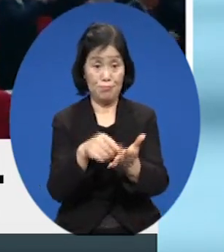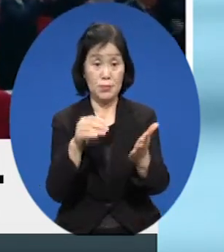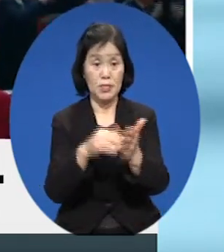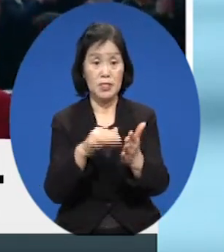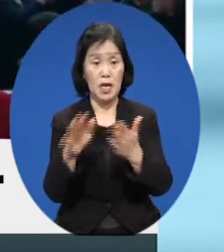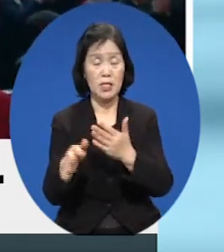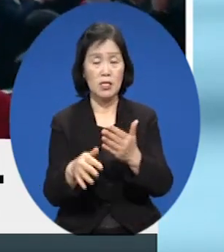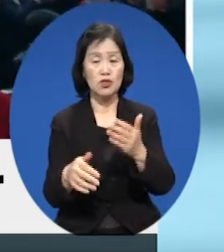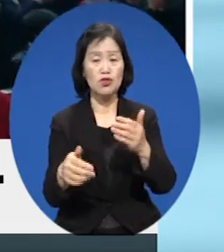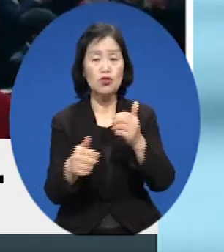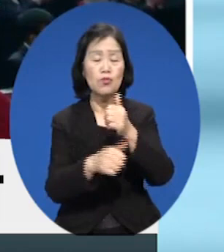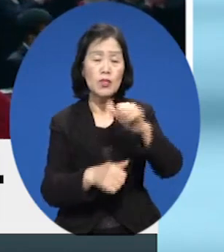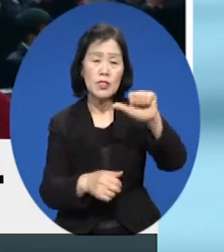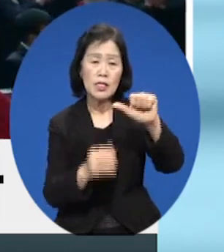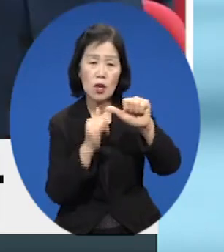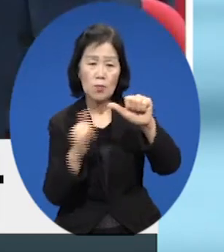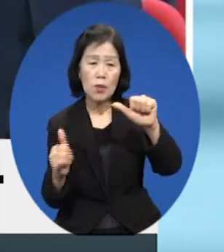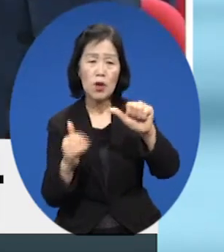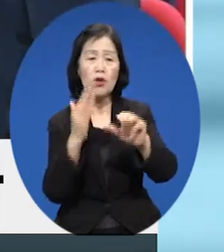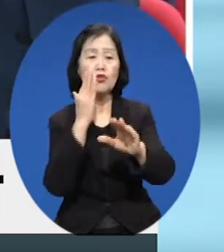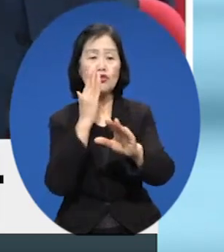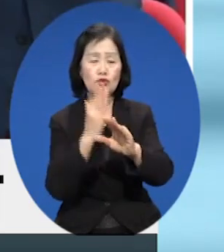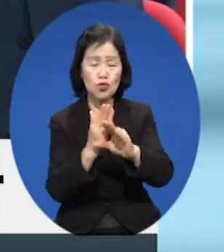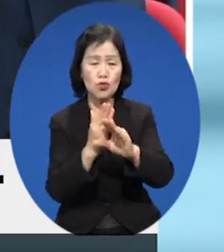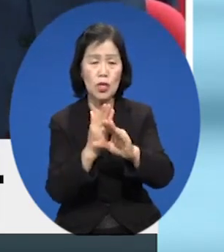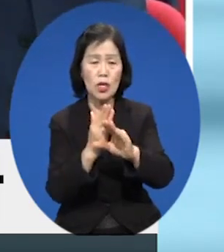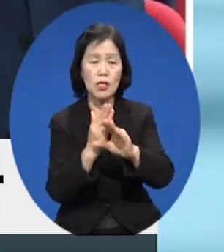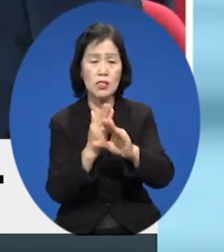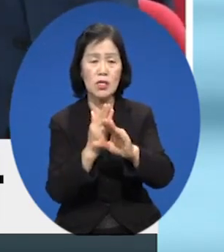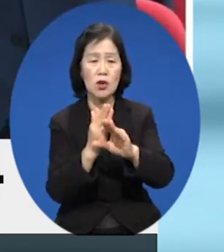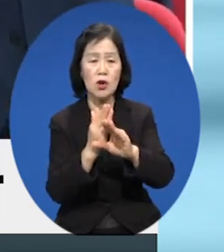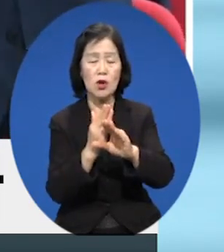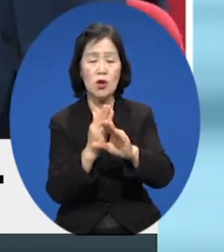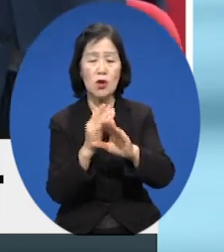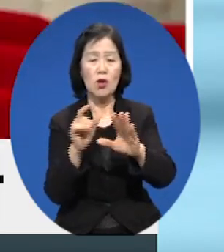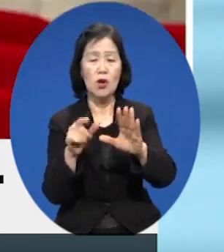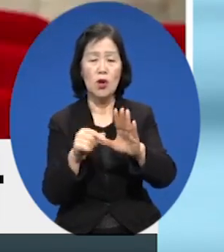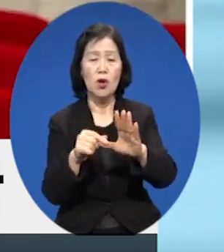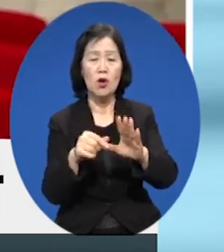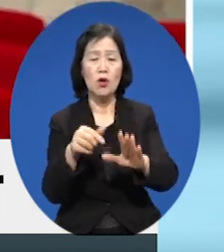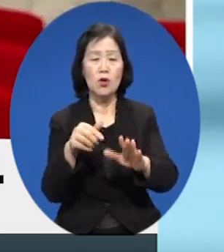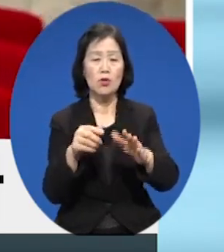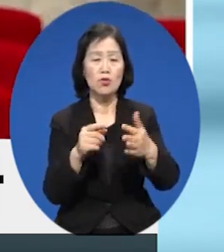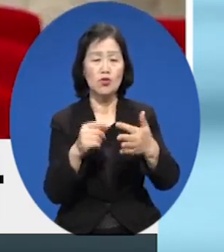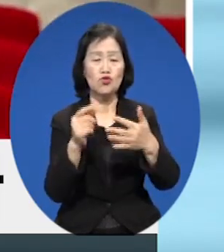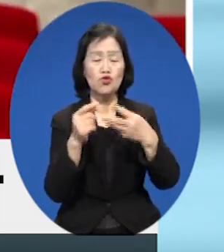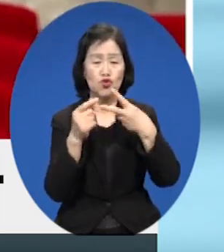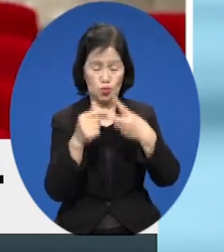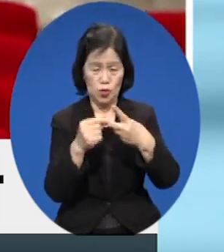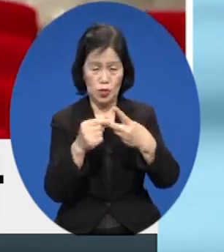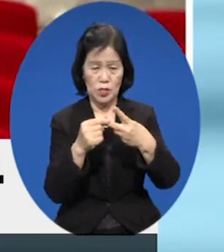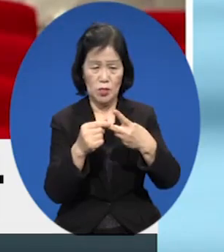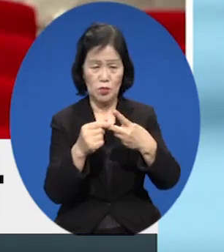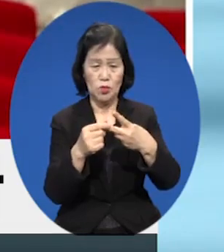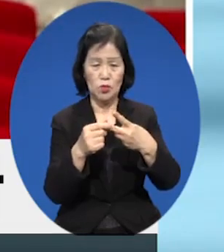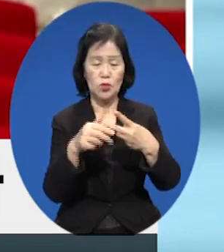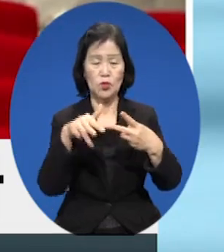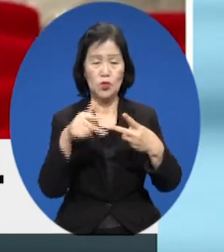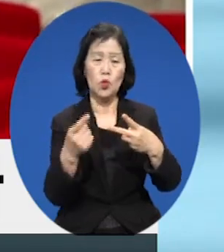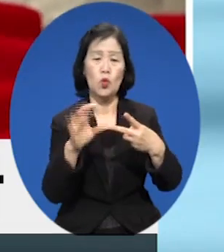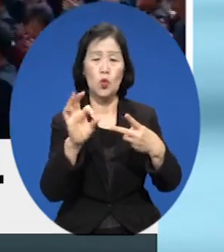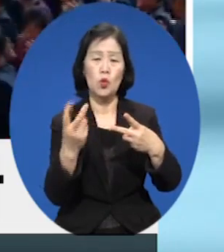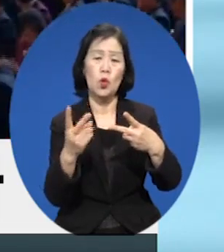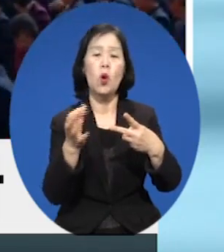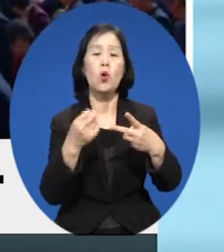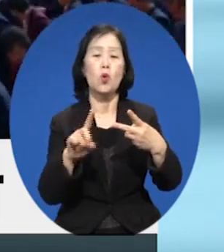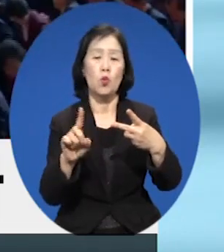상무위원 소 15 명 중에서 일약 부채 용의 상임위원장 다음으로 조용원 이 승무원이